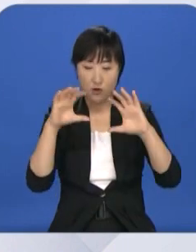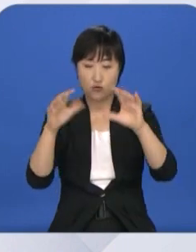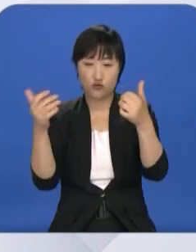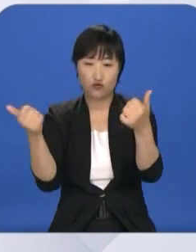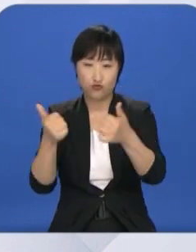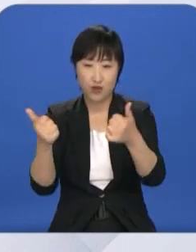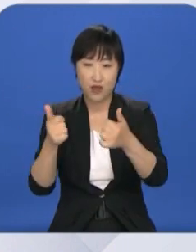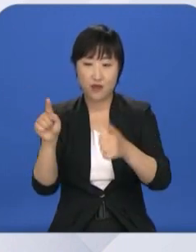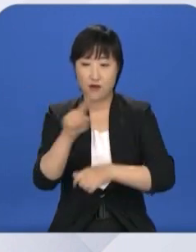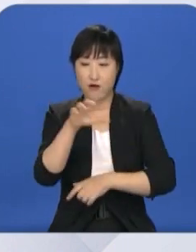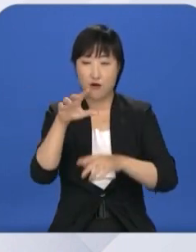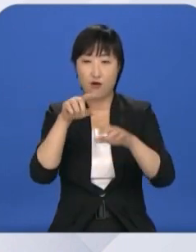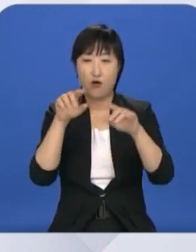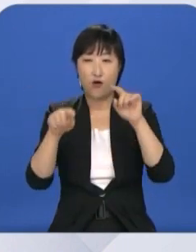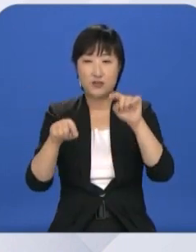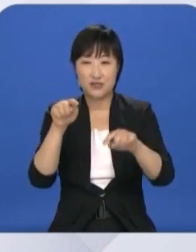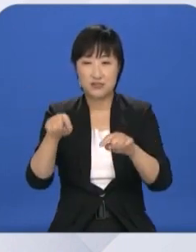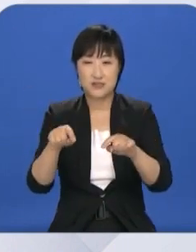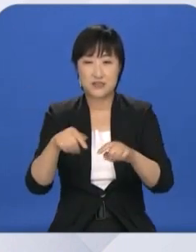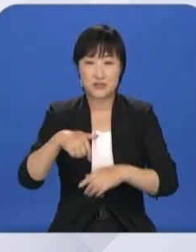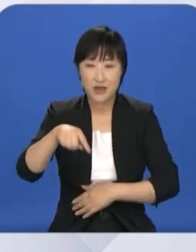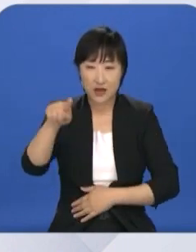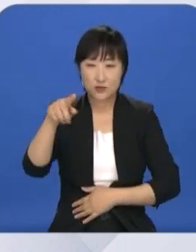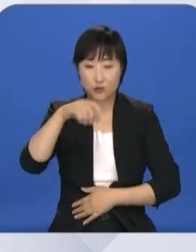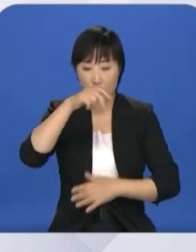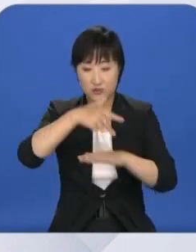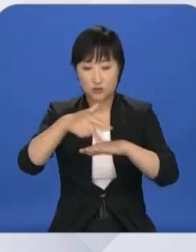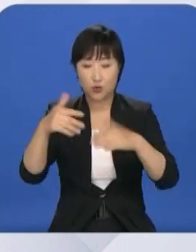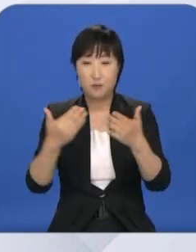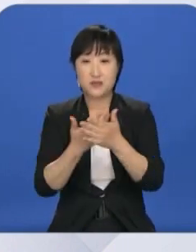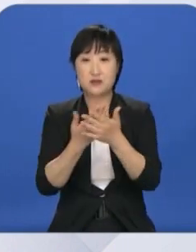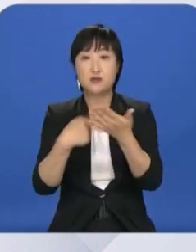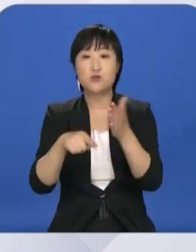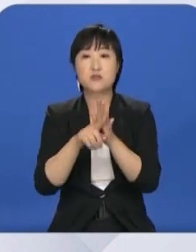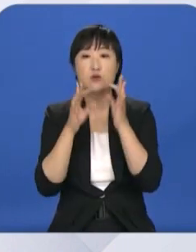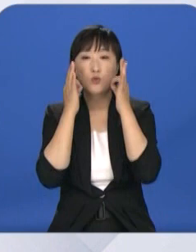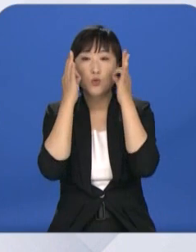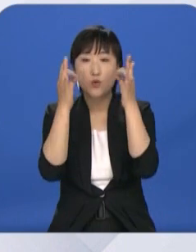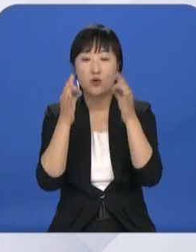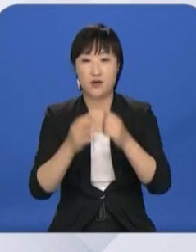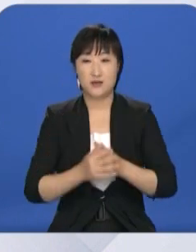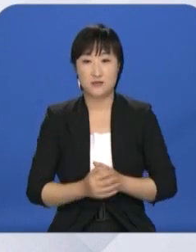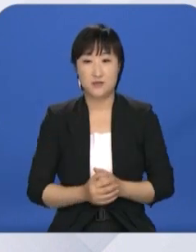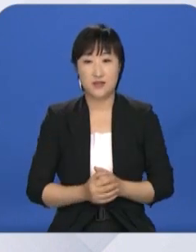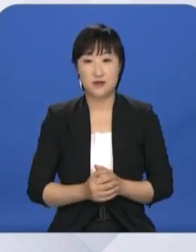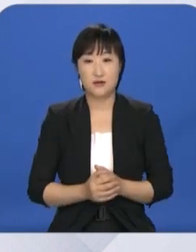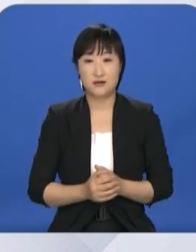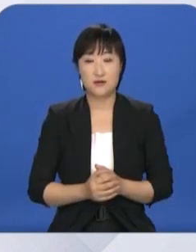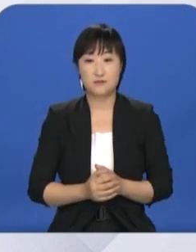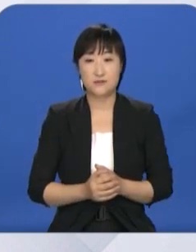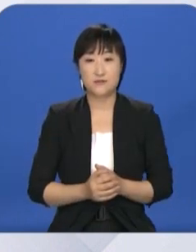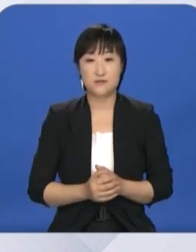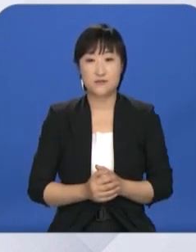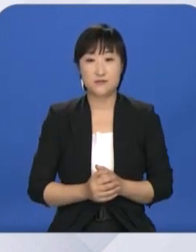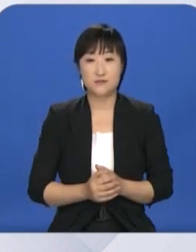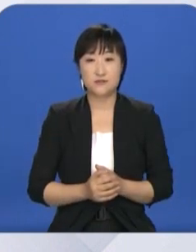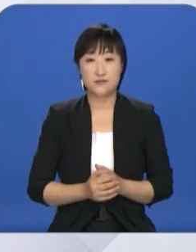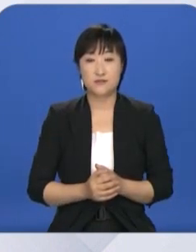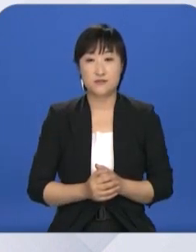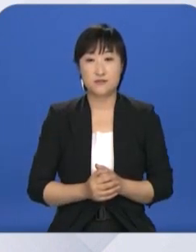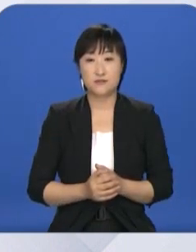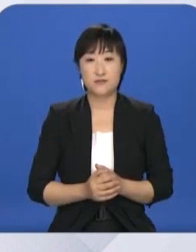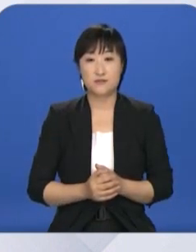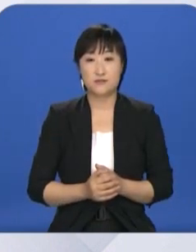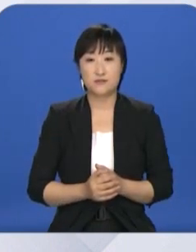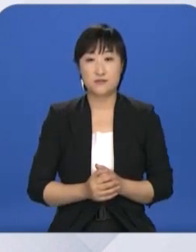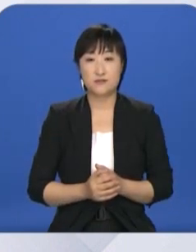국회 어디든지 뛰어가서 우리 진도 발전을 위해서 노력하고자 합니다. 아마